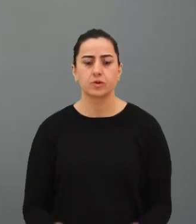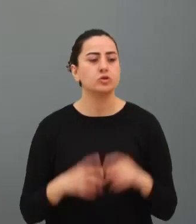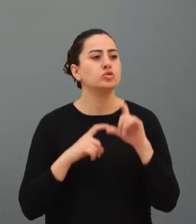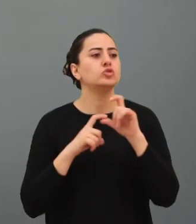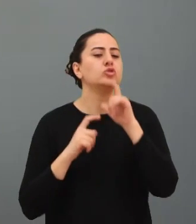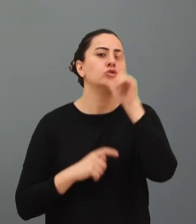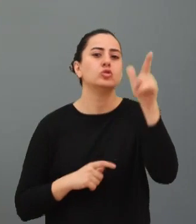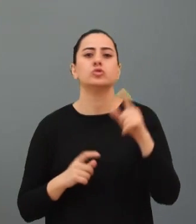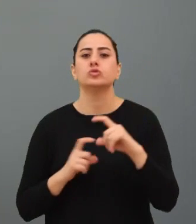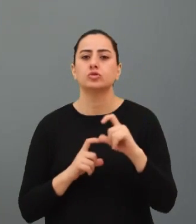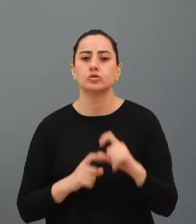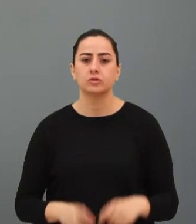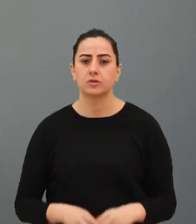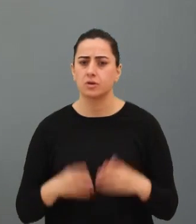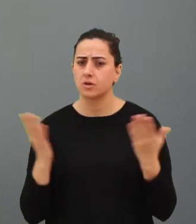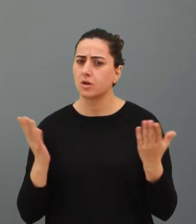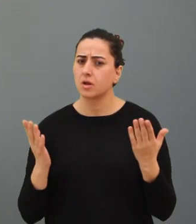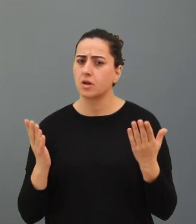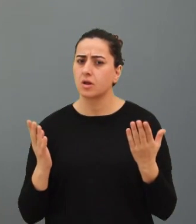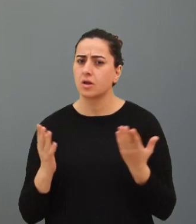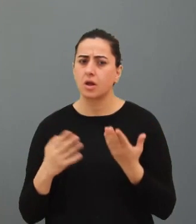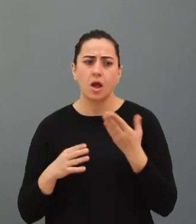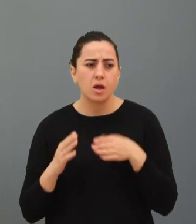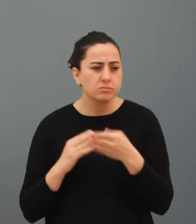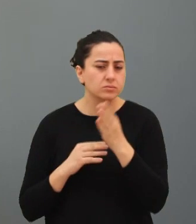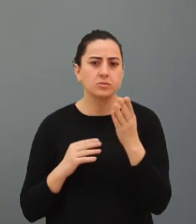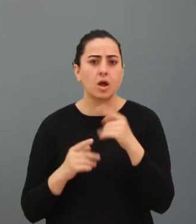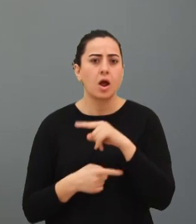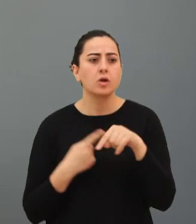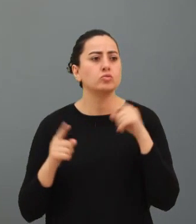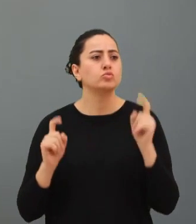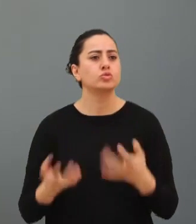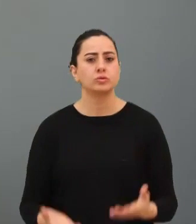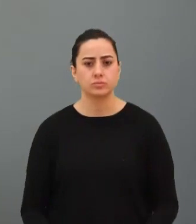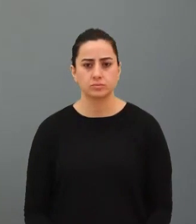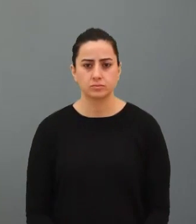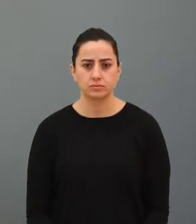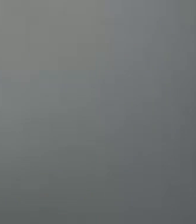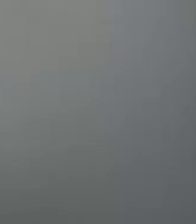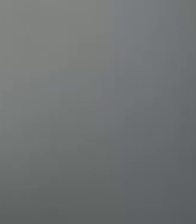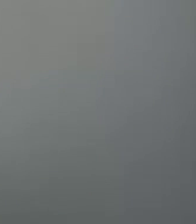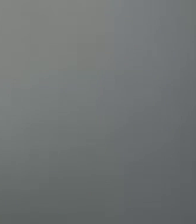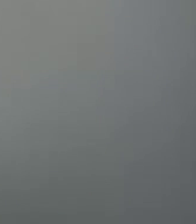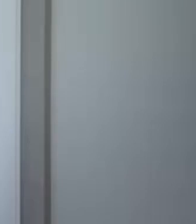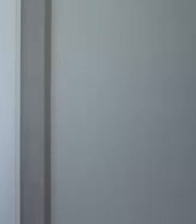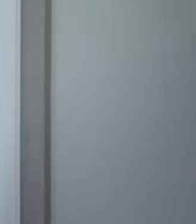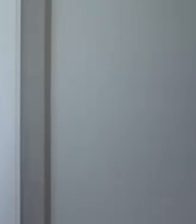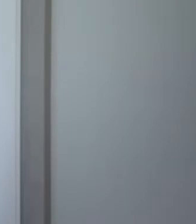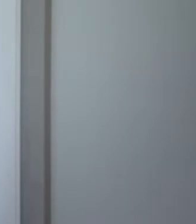Şükrü! La herif Nisan hamsisi gibi ha. Ara ki bulasın. Kapının kolu olmadığını fark